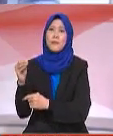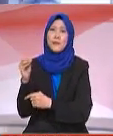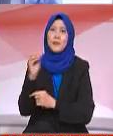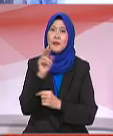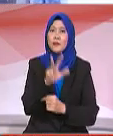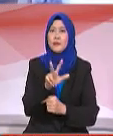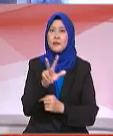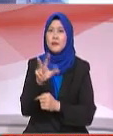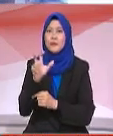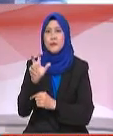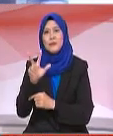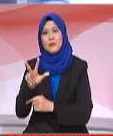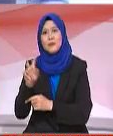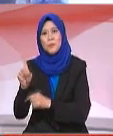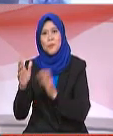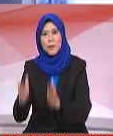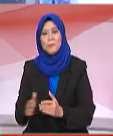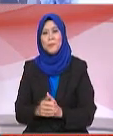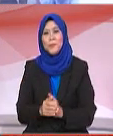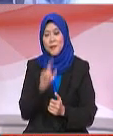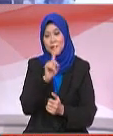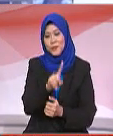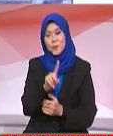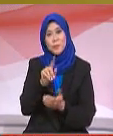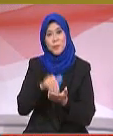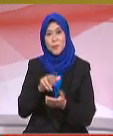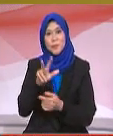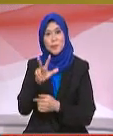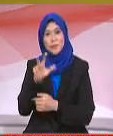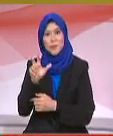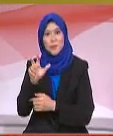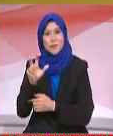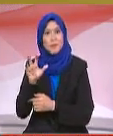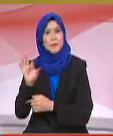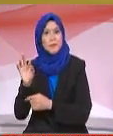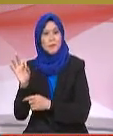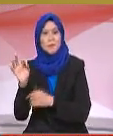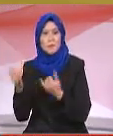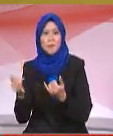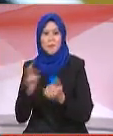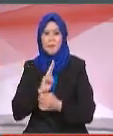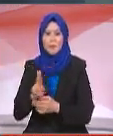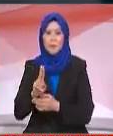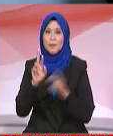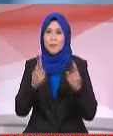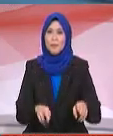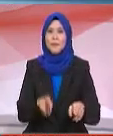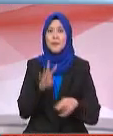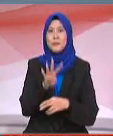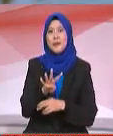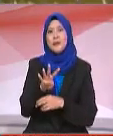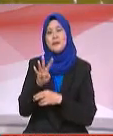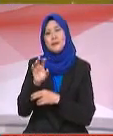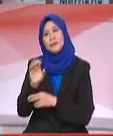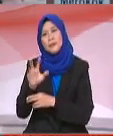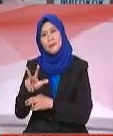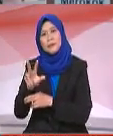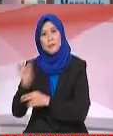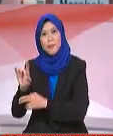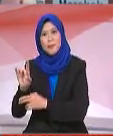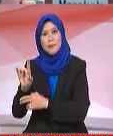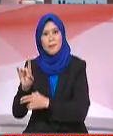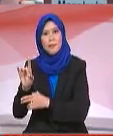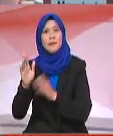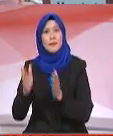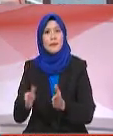931 orang. Di samping itu, 1,335 calon sekolah menengah agama rakyat, 478 calon sekolah menengah agama